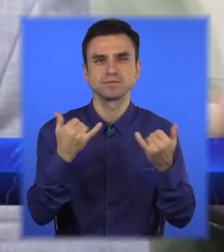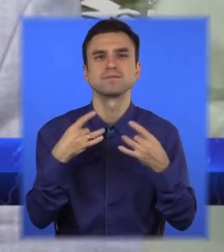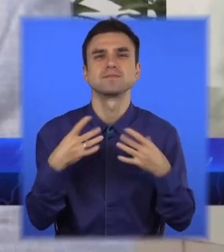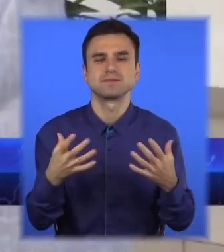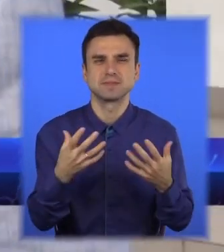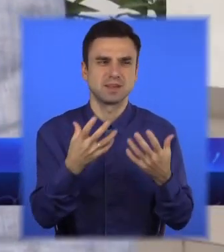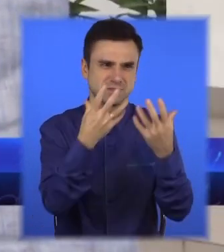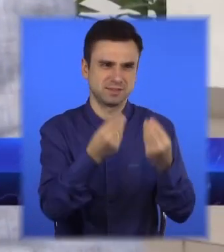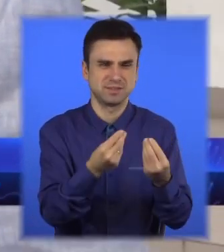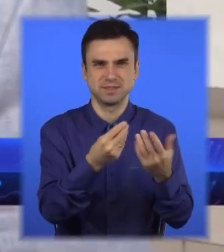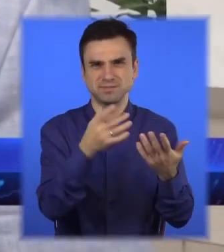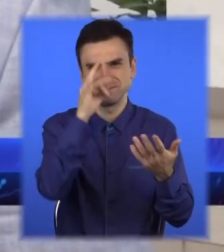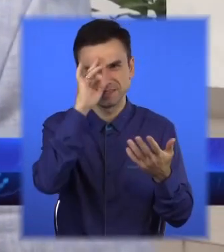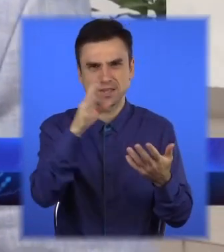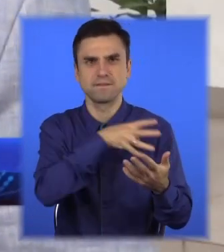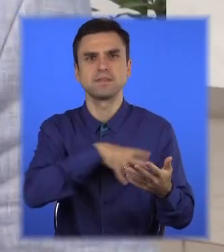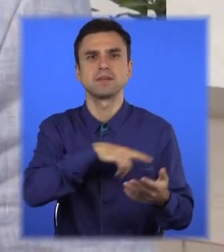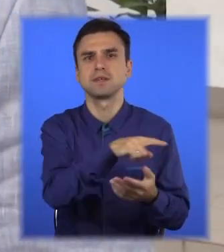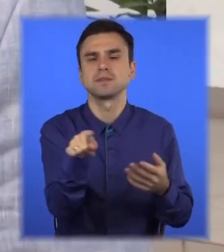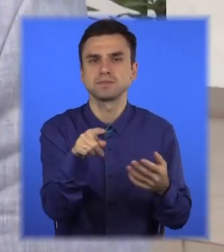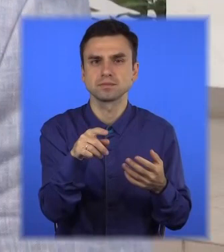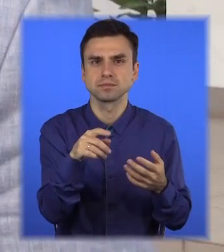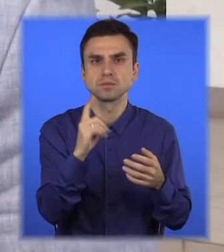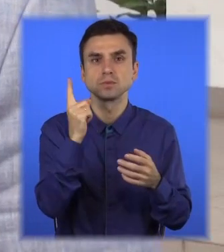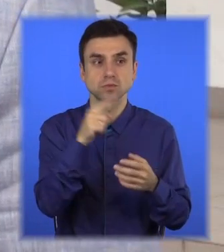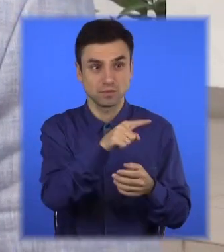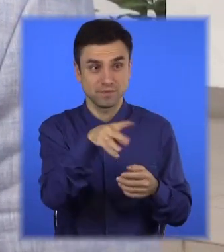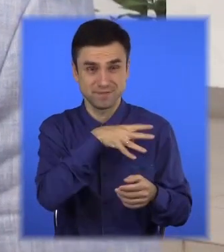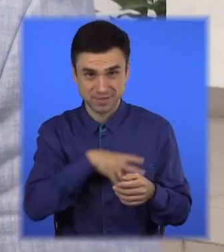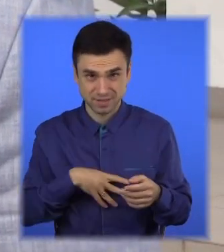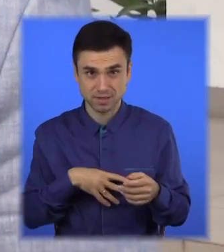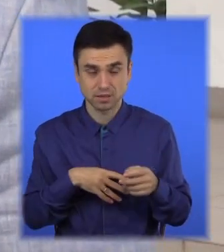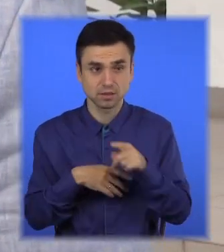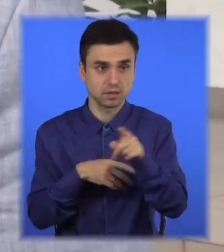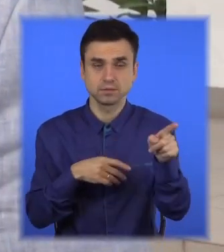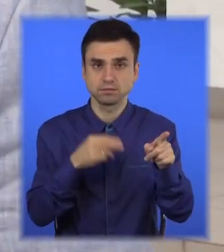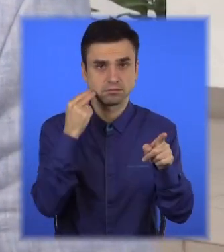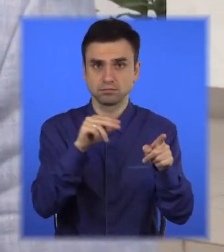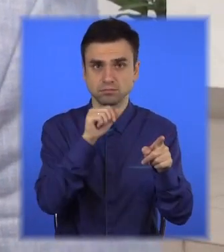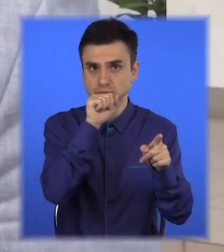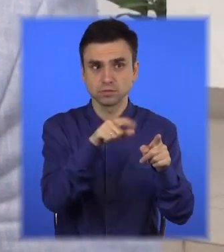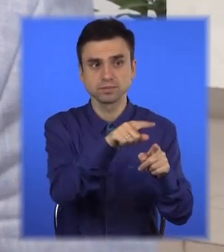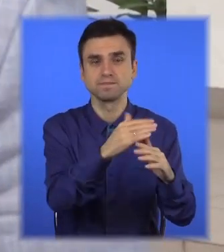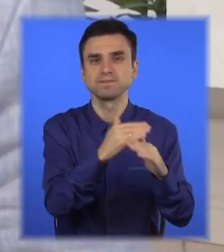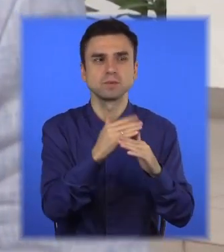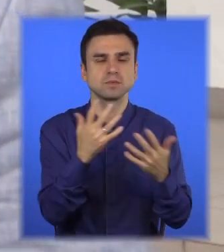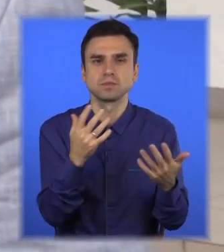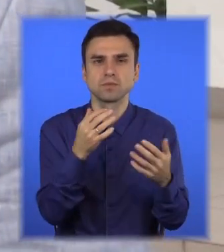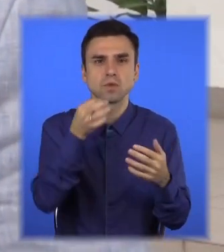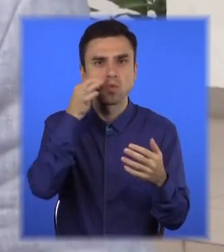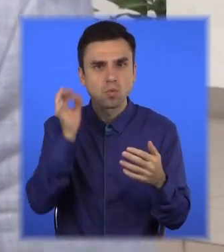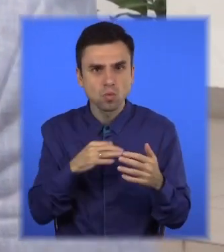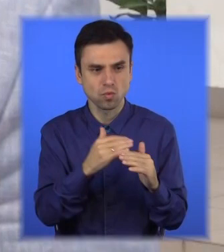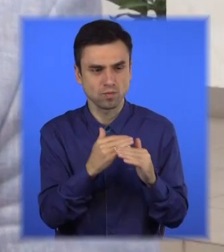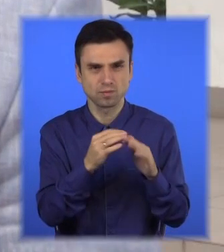просто Днем славы, потому что те ветераны, как мы их называем, они нам действительно подарили опыт, знания, они нас и по сей день учат, и это